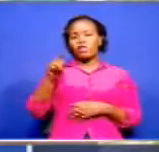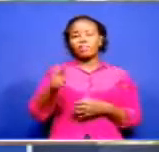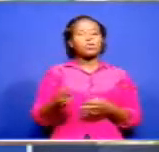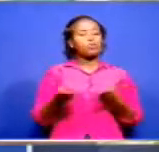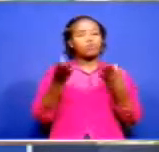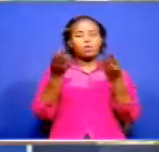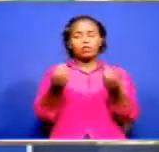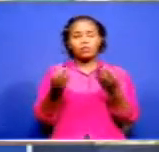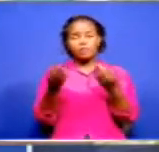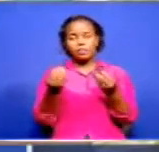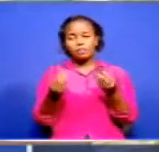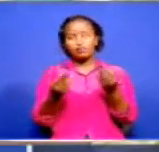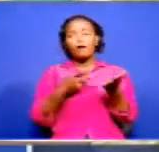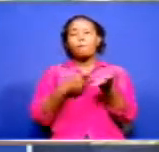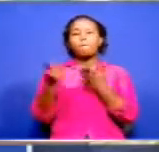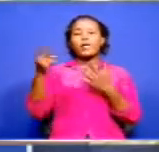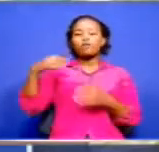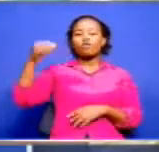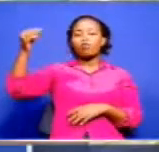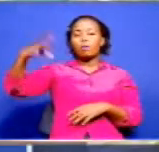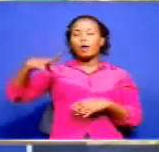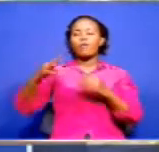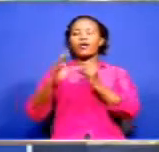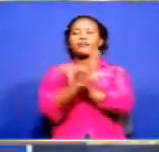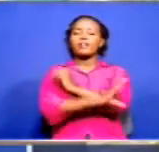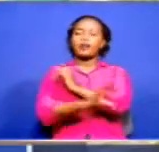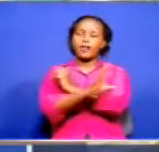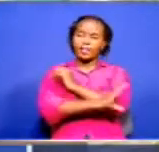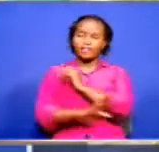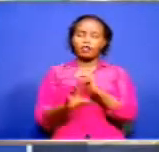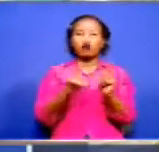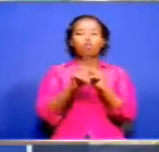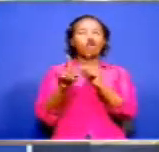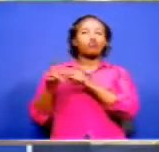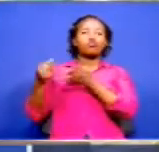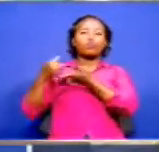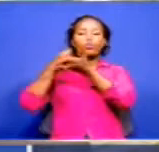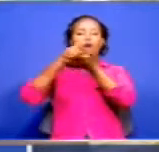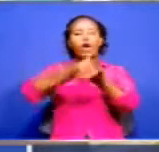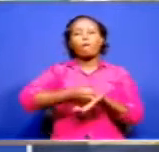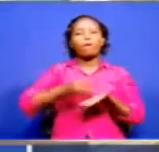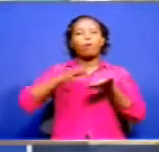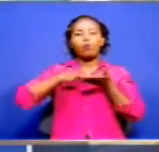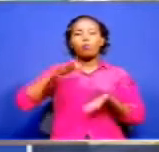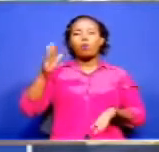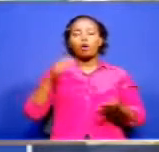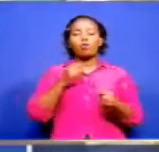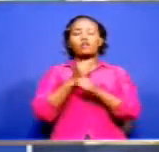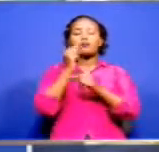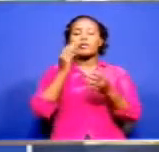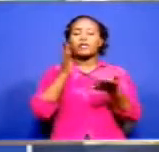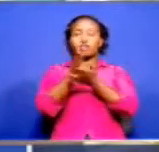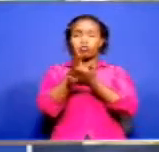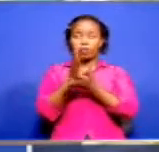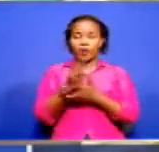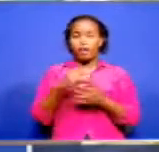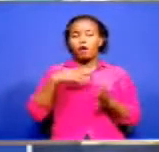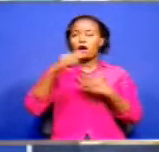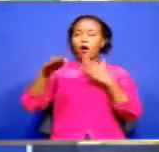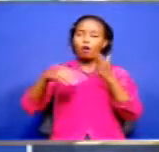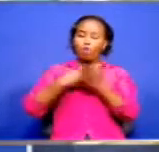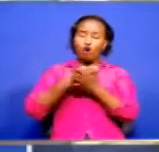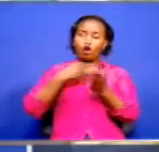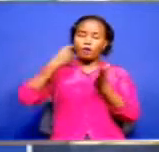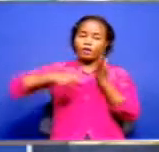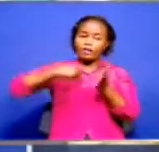itarahisisha bei ya stima katika nchi yetu na itasaidia pia kuhakikisha kwamba industry zetu